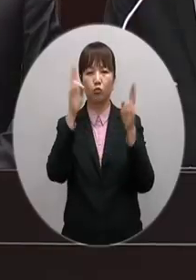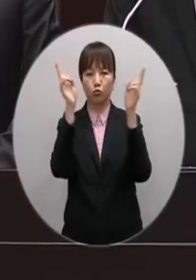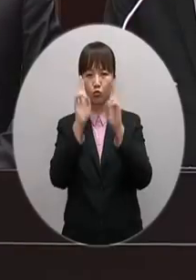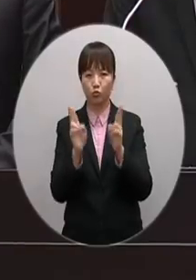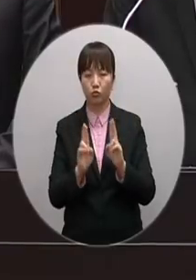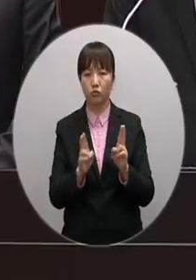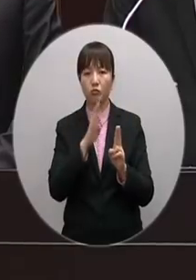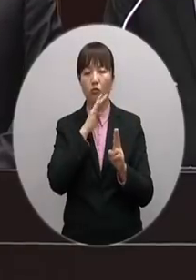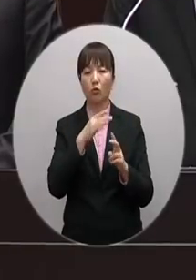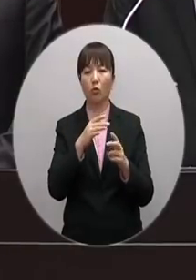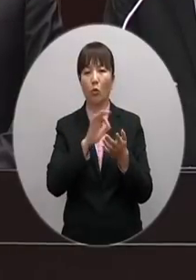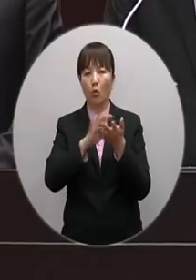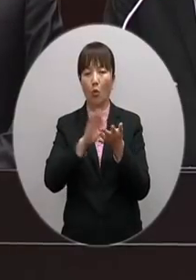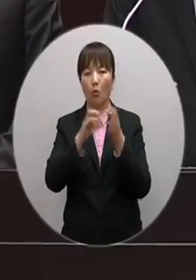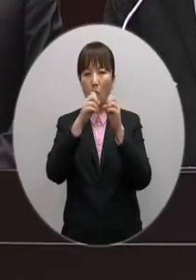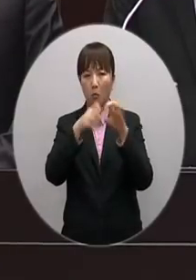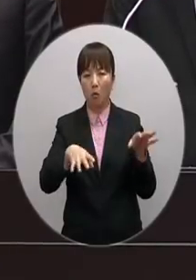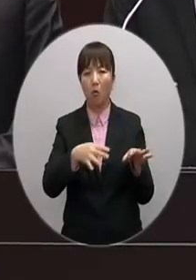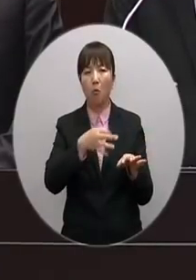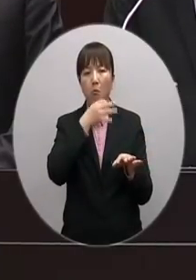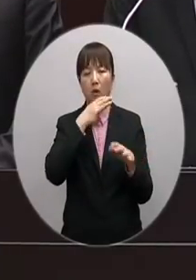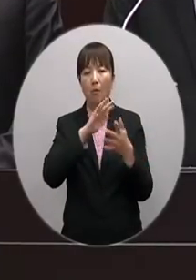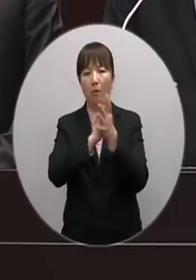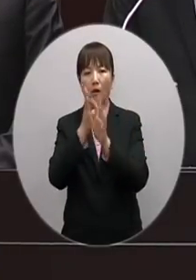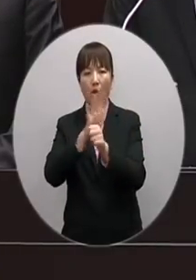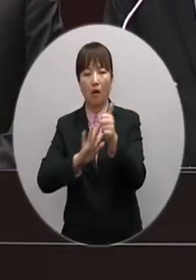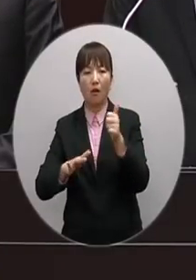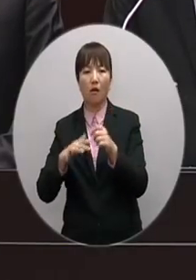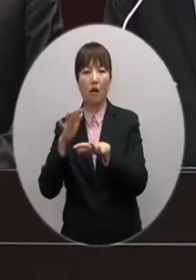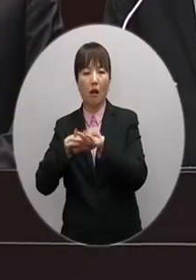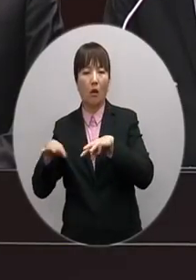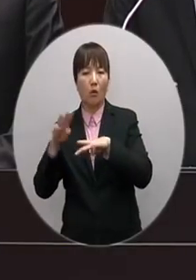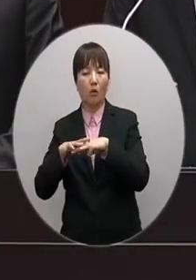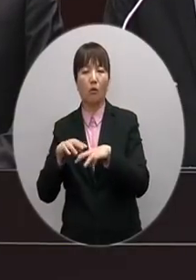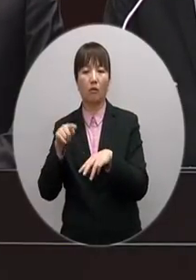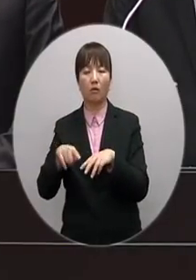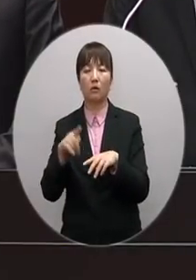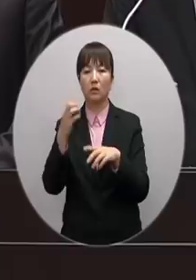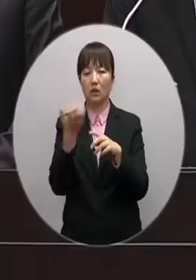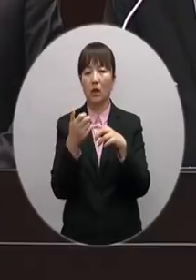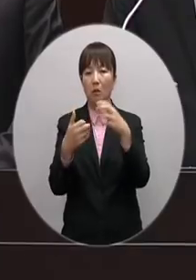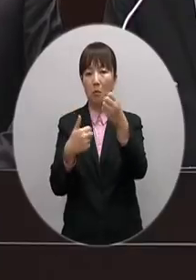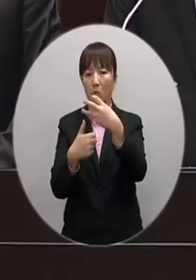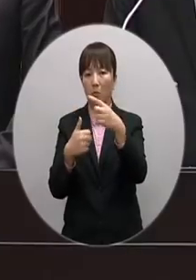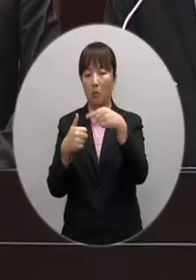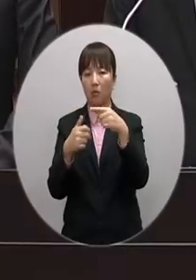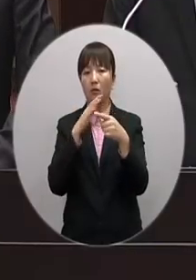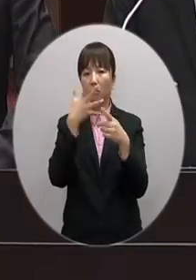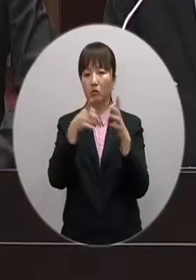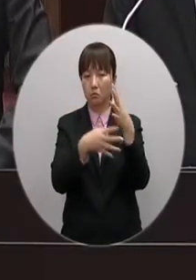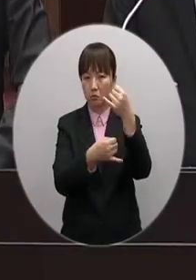电力的这个需求去牺牲安全，所以研委员指教的什么时候